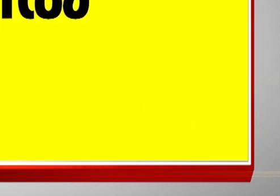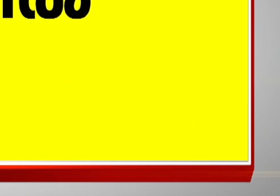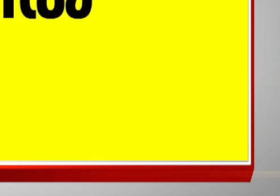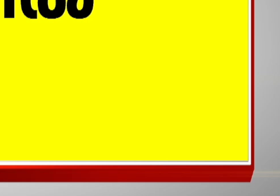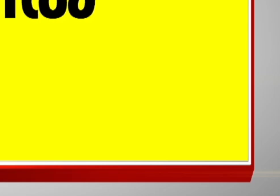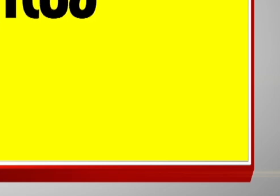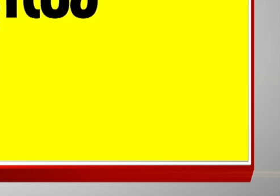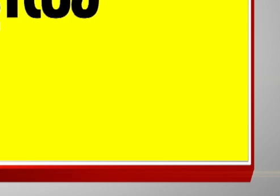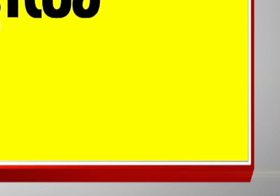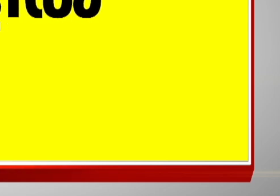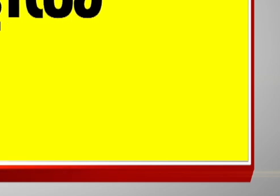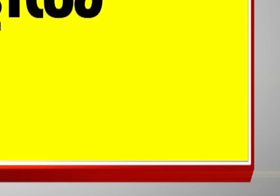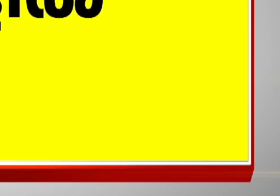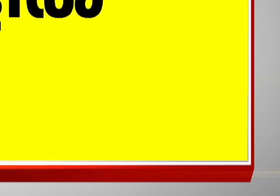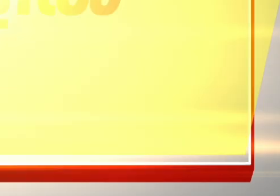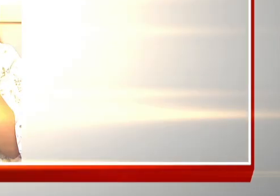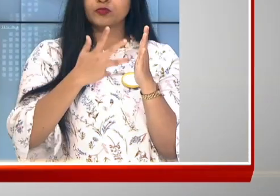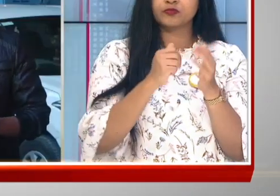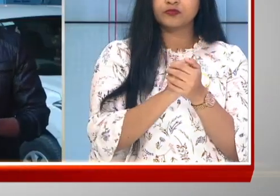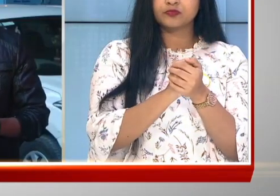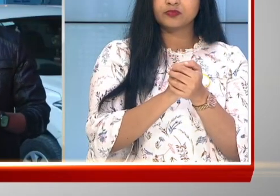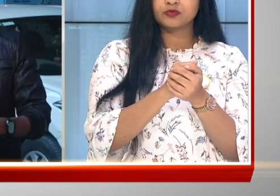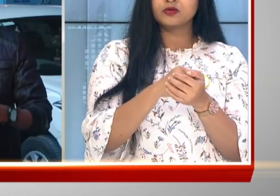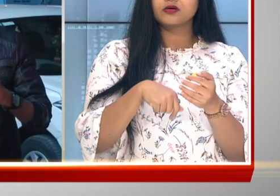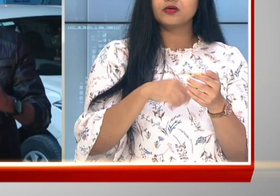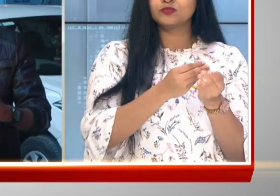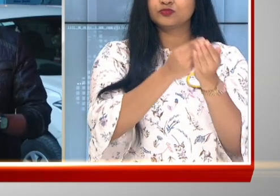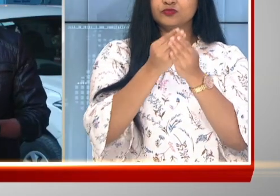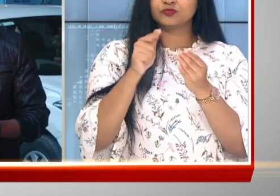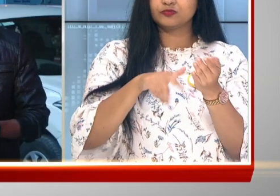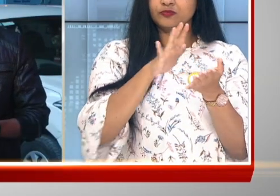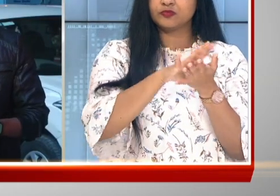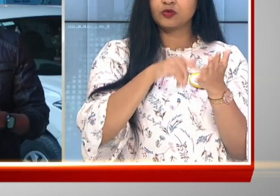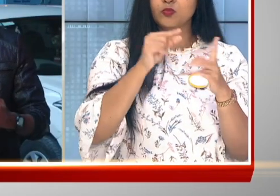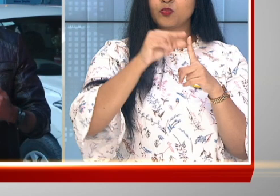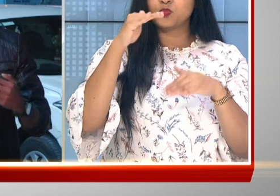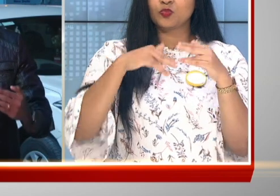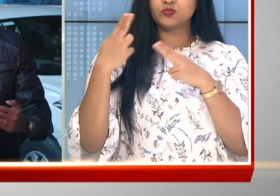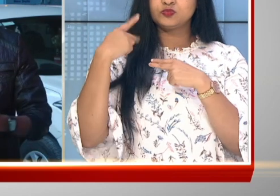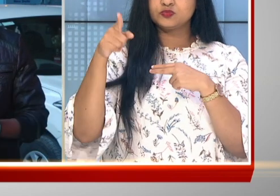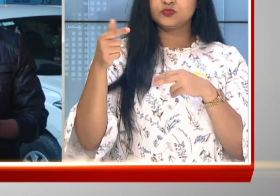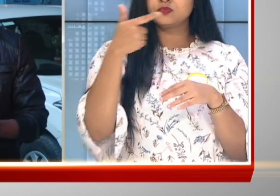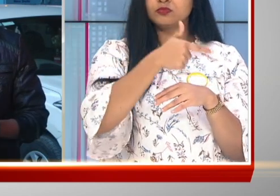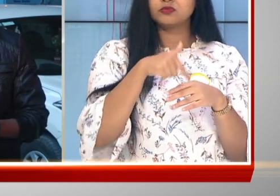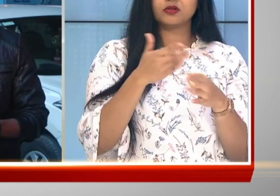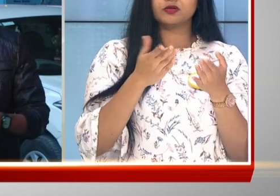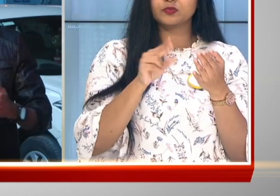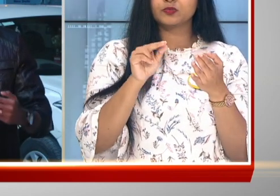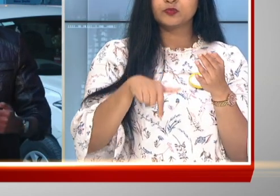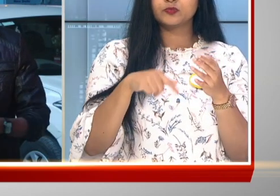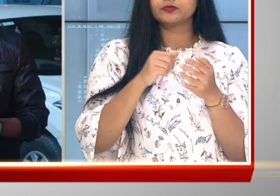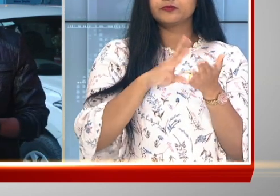ഒരു പ്രതികരണം നടത്തിയിട്ടുണ്ട്. അതായത് ഈ പ്രതിഷ്ഠാ ചടങ്ങ് അത് രാഷ്ട്രീയക്കാരുടെ ജോലിയല്ല എന്നുള്ളതാണ് മമത പ്രതികരിച്ചിരിക്കുന്നത്. എന്തായാലും